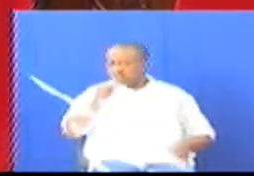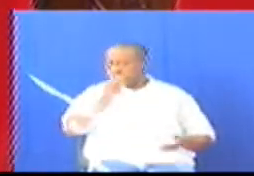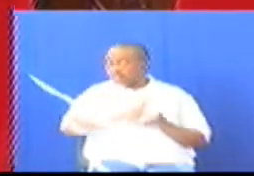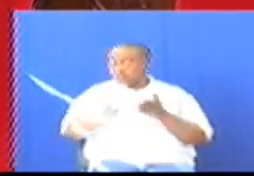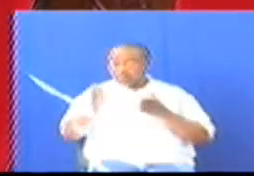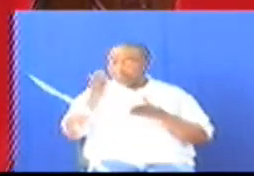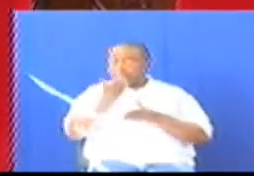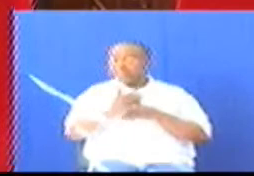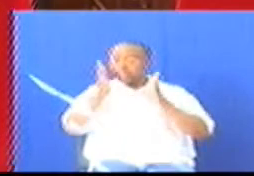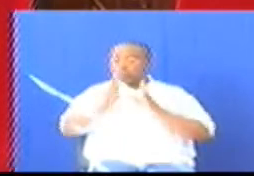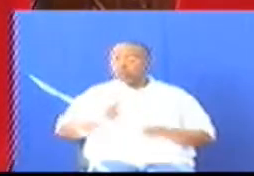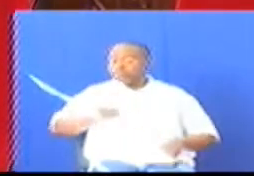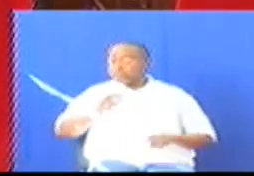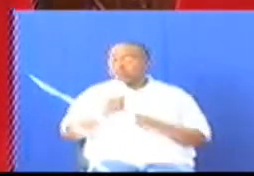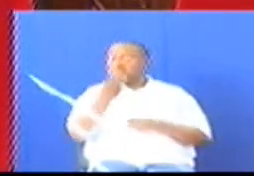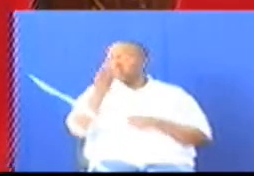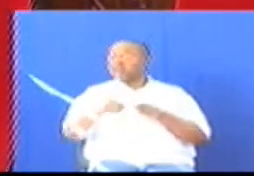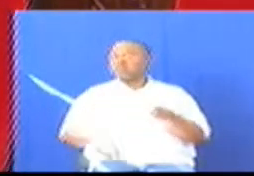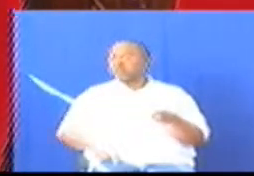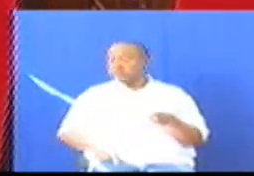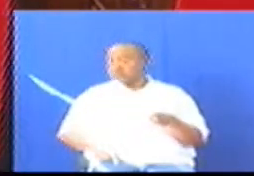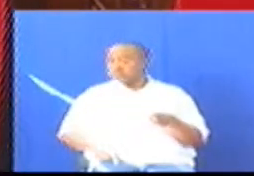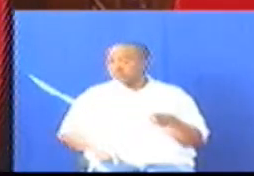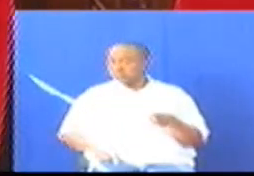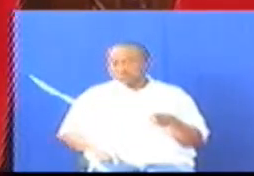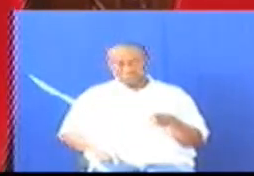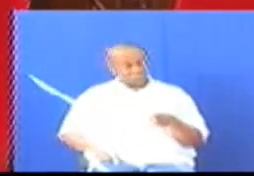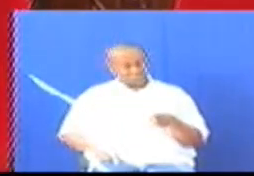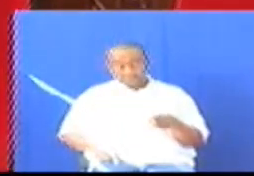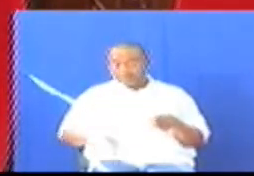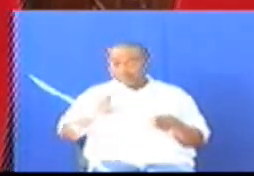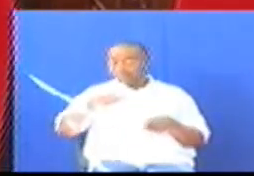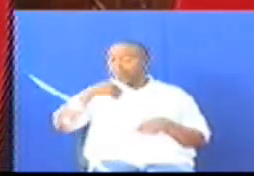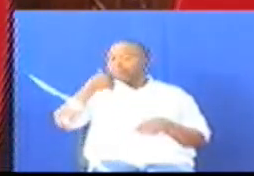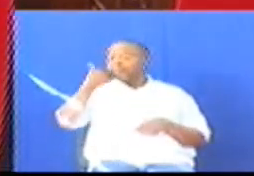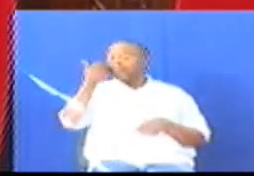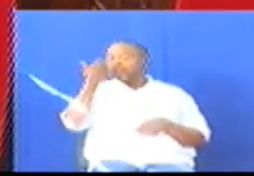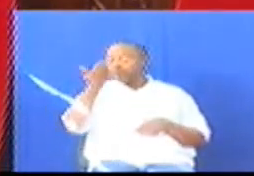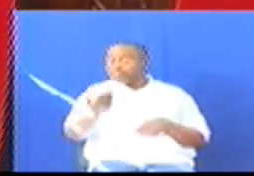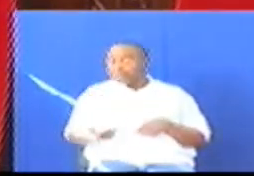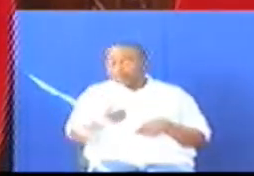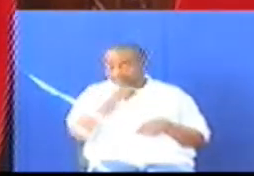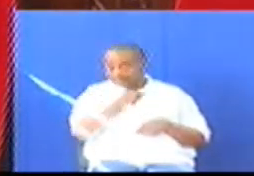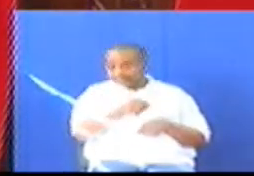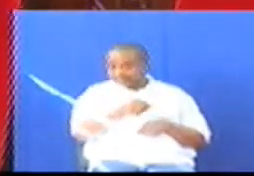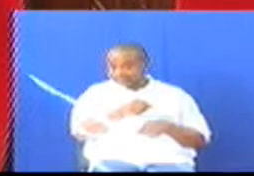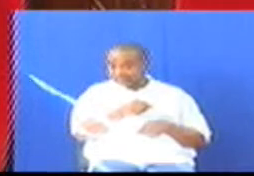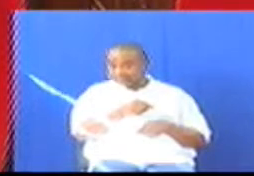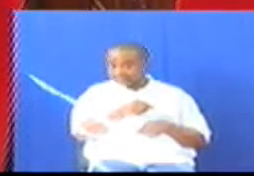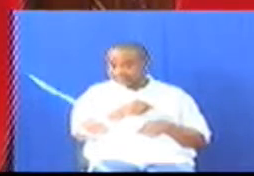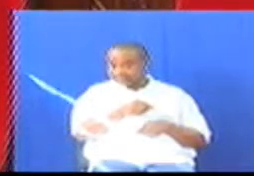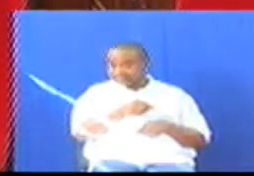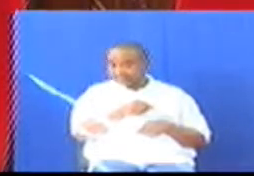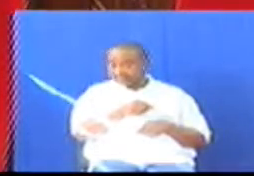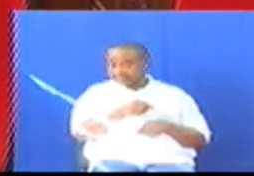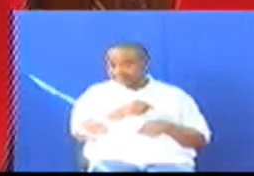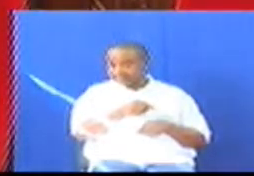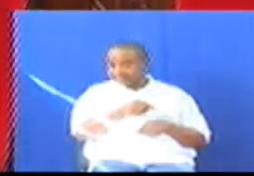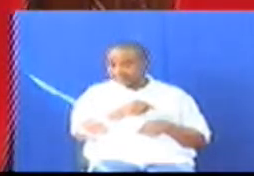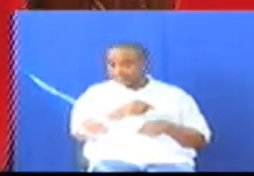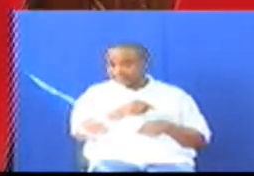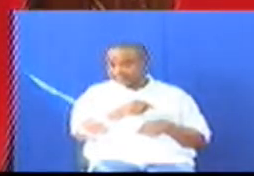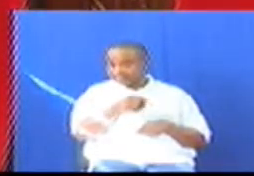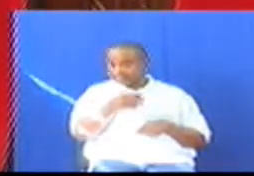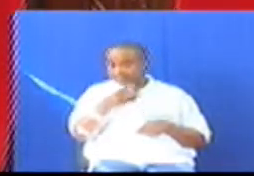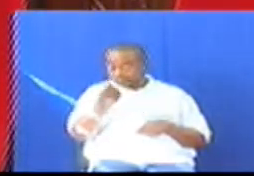inakaa na bilioni 300. Halafu kibaya zaidi, baada ya kushakusema hayo, maana yake wanatoa na penalty kupitia